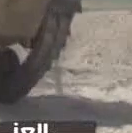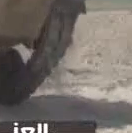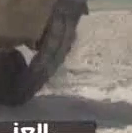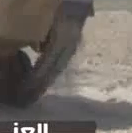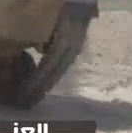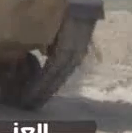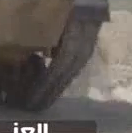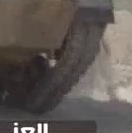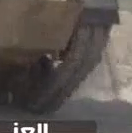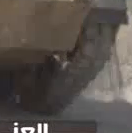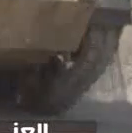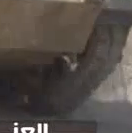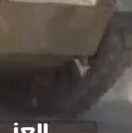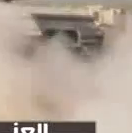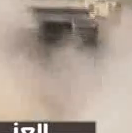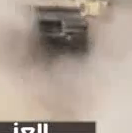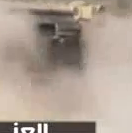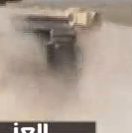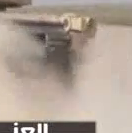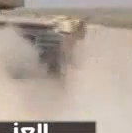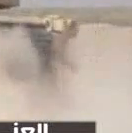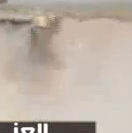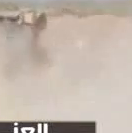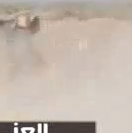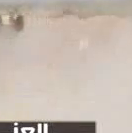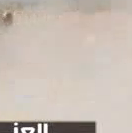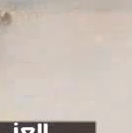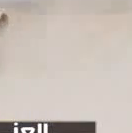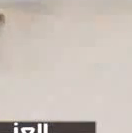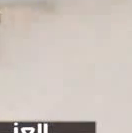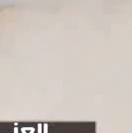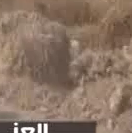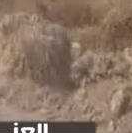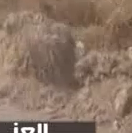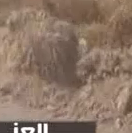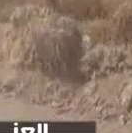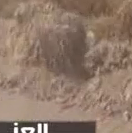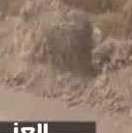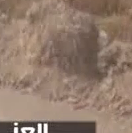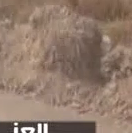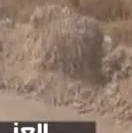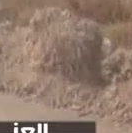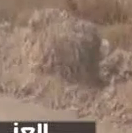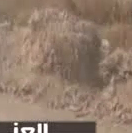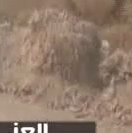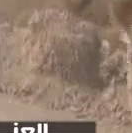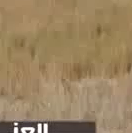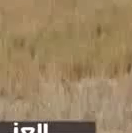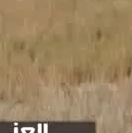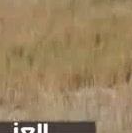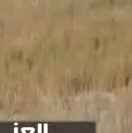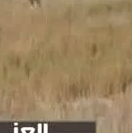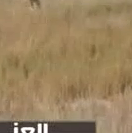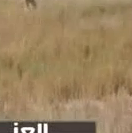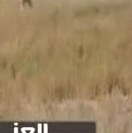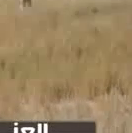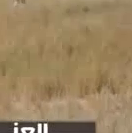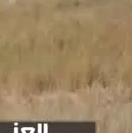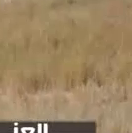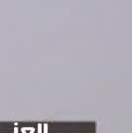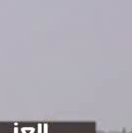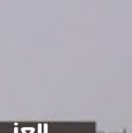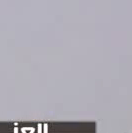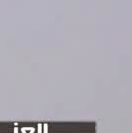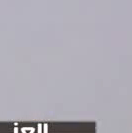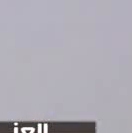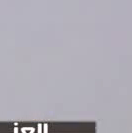في العراق مقتل 70 مسلحا بينهم قيادي فيما يعرف بتنظيم الدولة الإسلامية الإرهابي في ضربات للتحالف الدولي